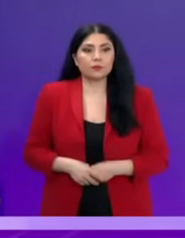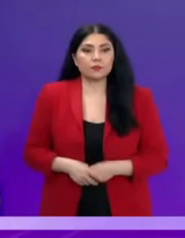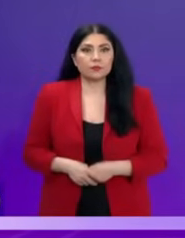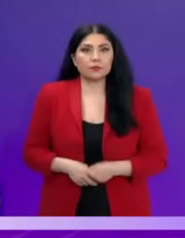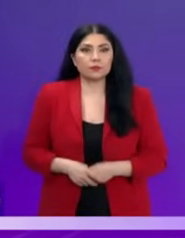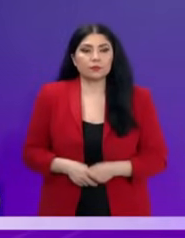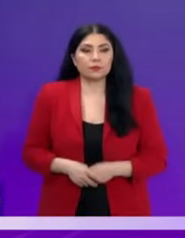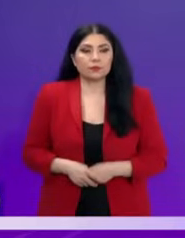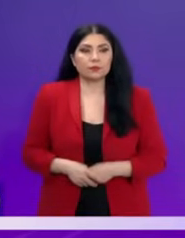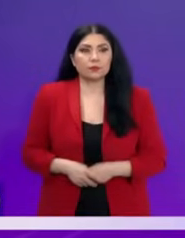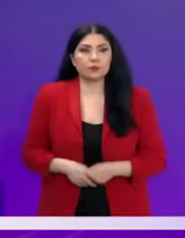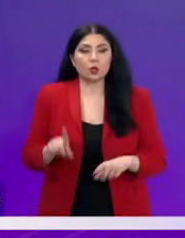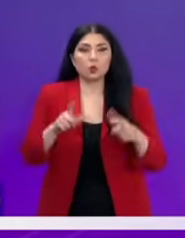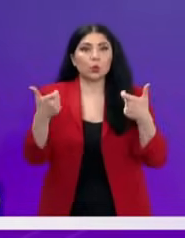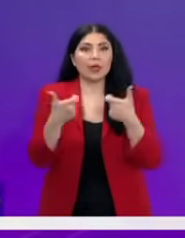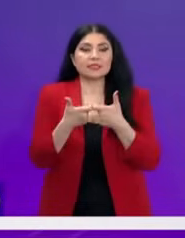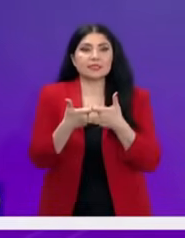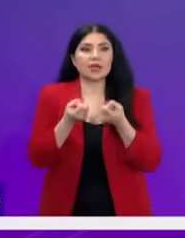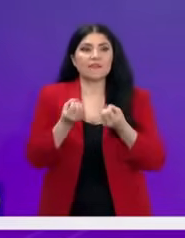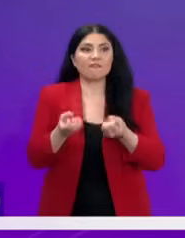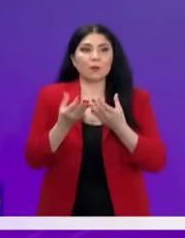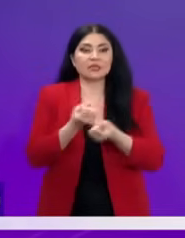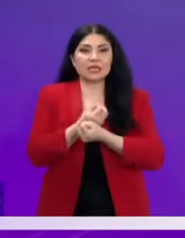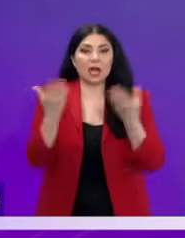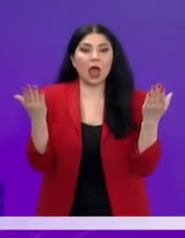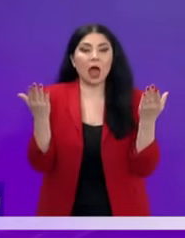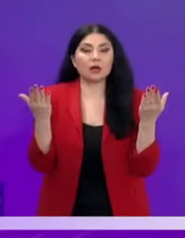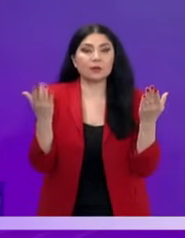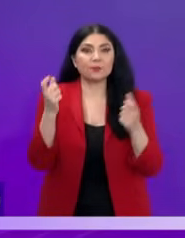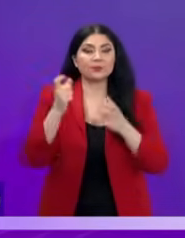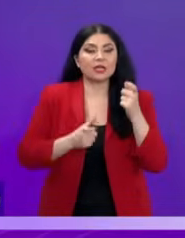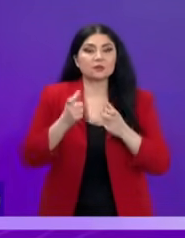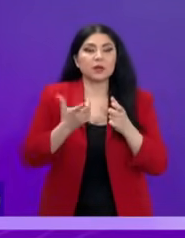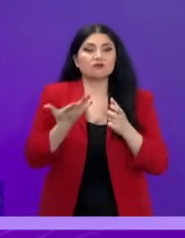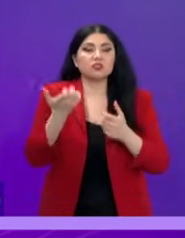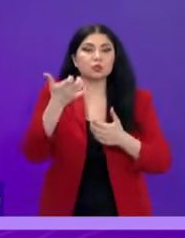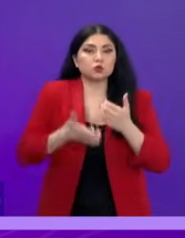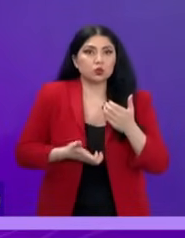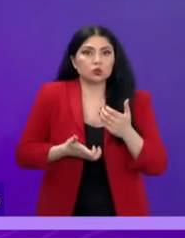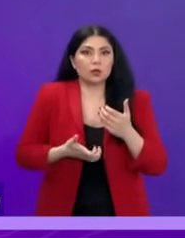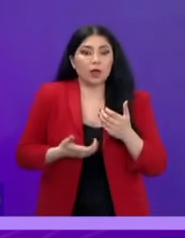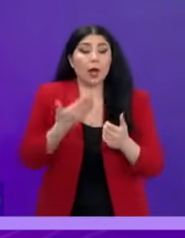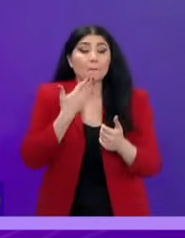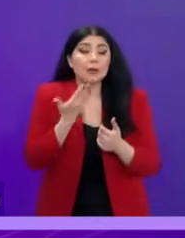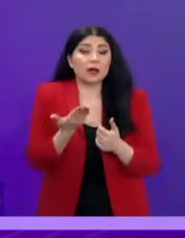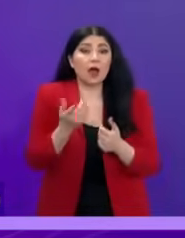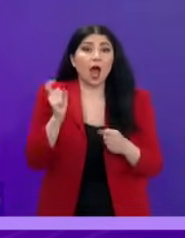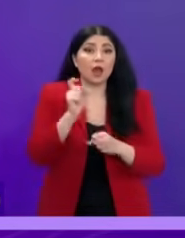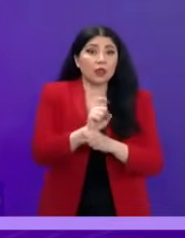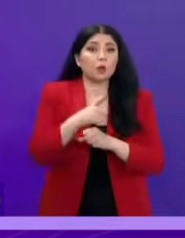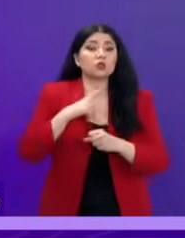antiaeriene. Nu există încă informații clare despre pagube. Aparent, atacul este încă